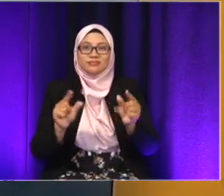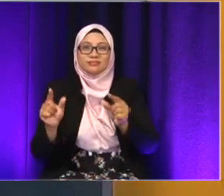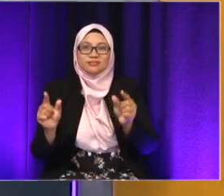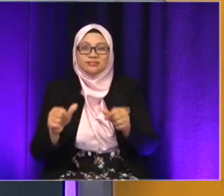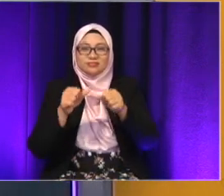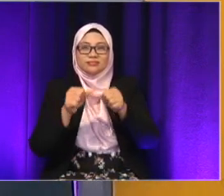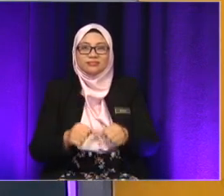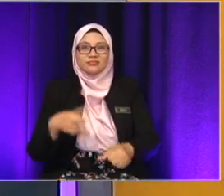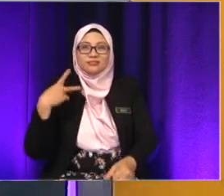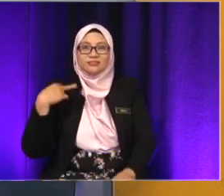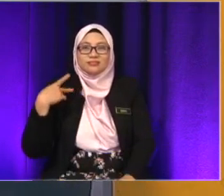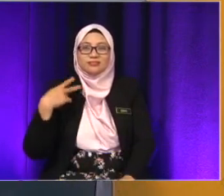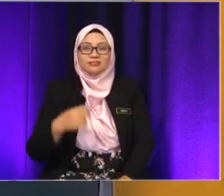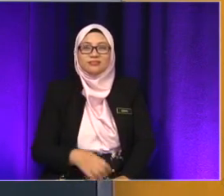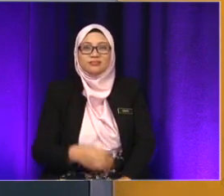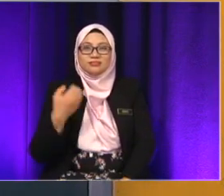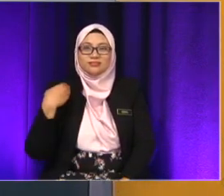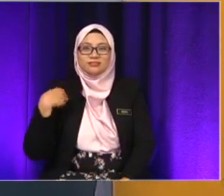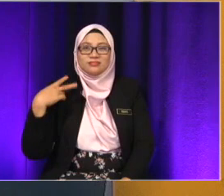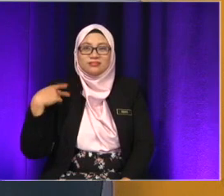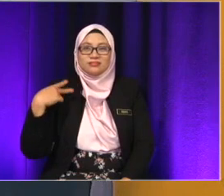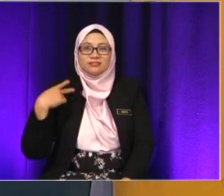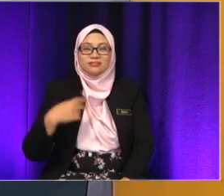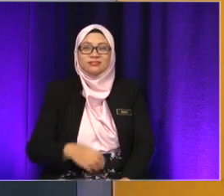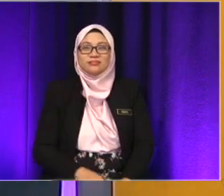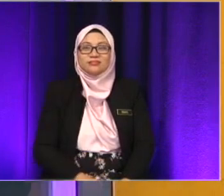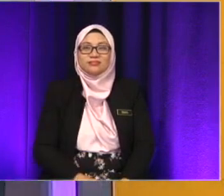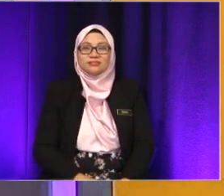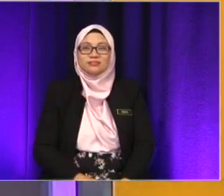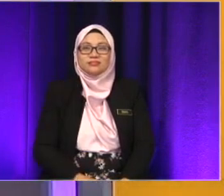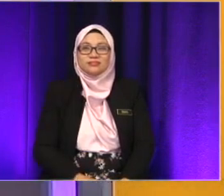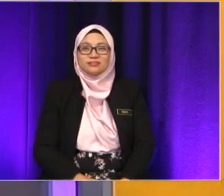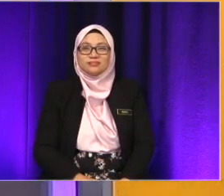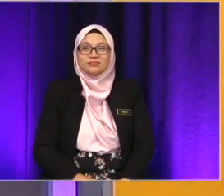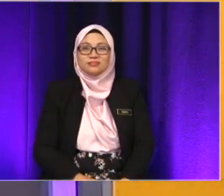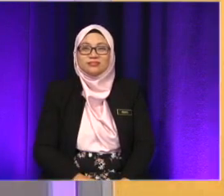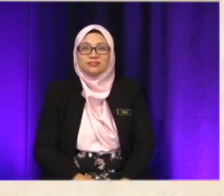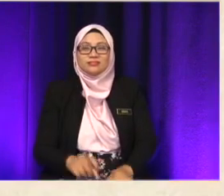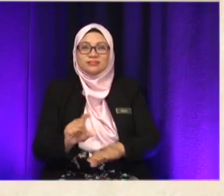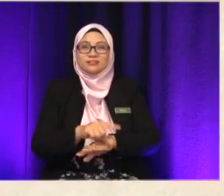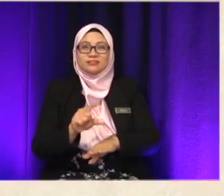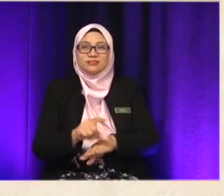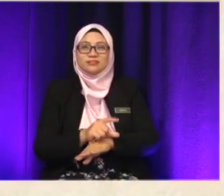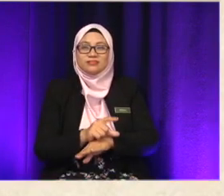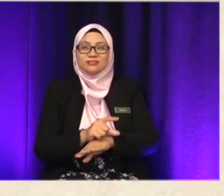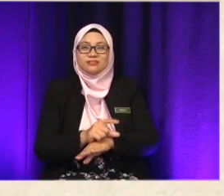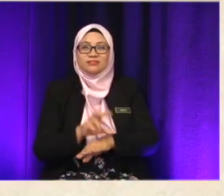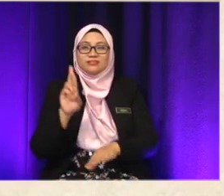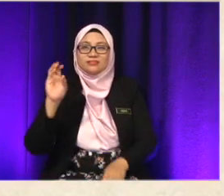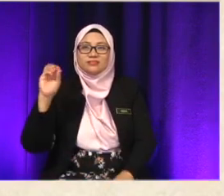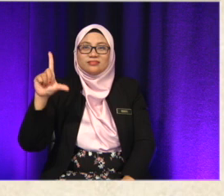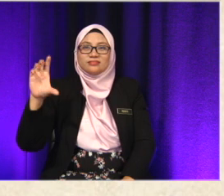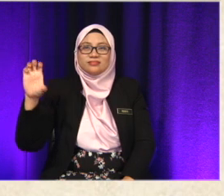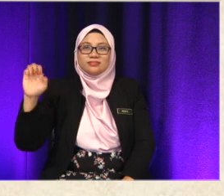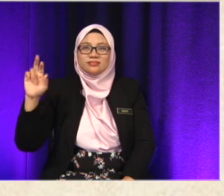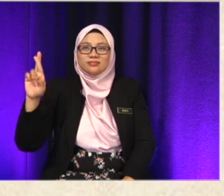tu. Yang jengkaut tadi dia ada kaki. Okey, kemudian satu lagi gunakan gerakan roller. Ada roller. Dia